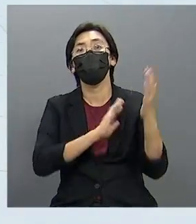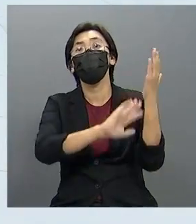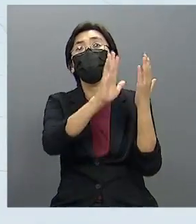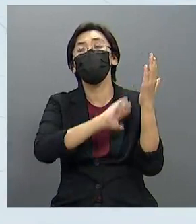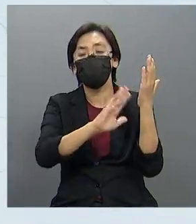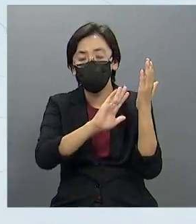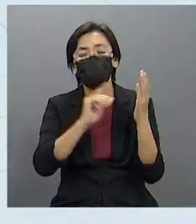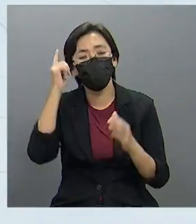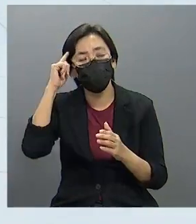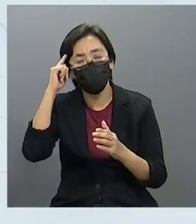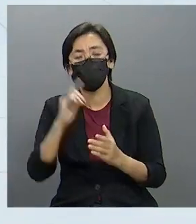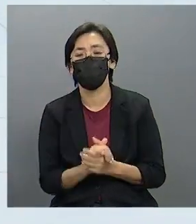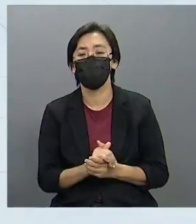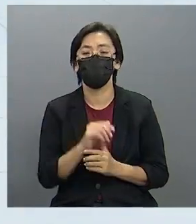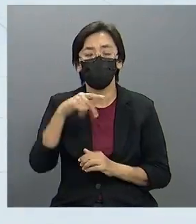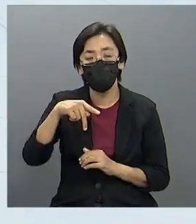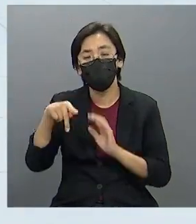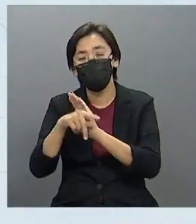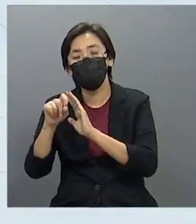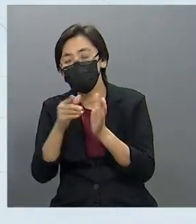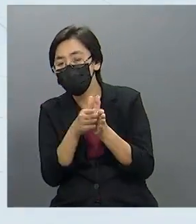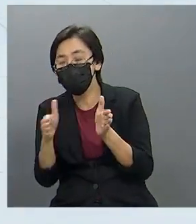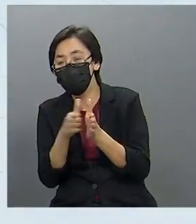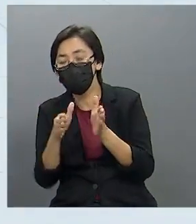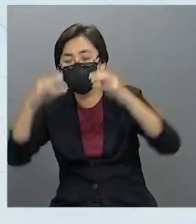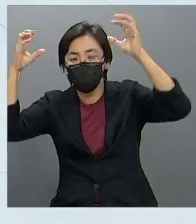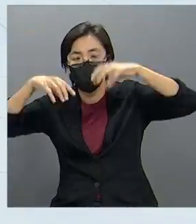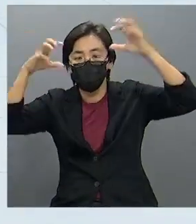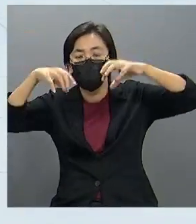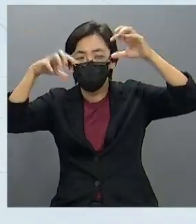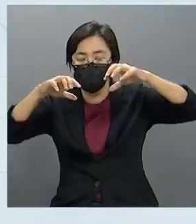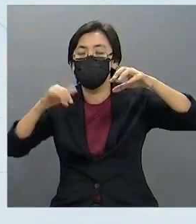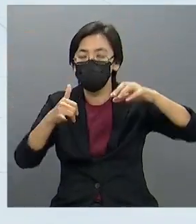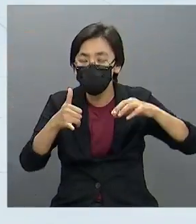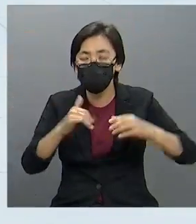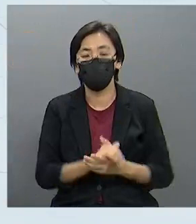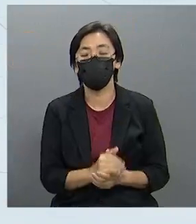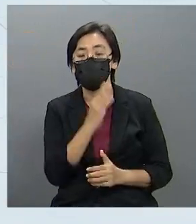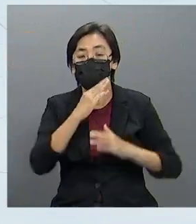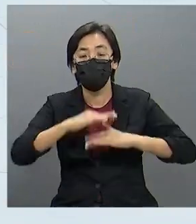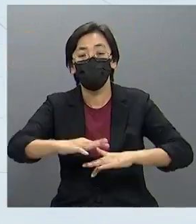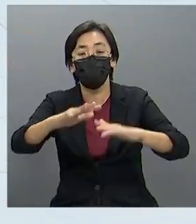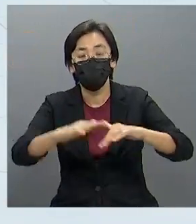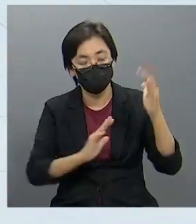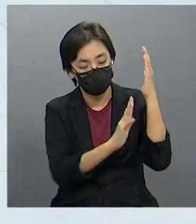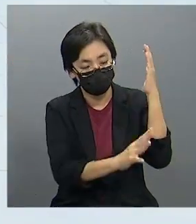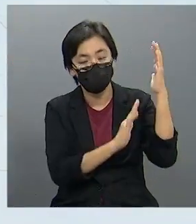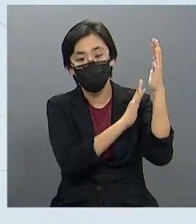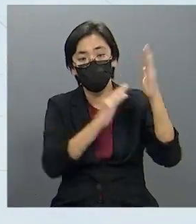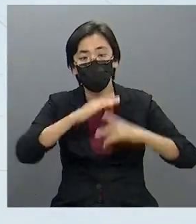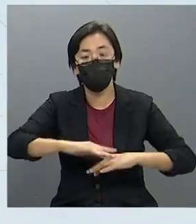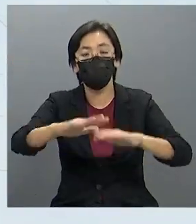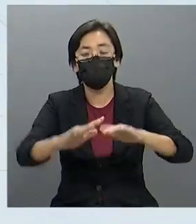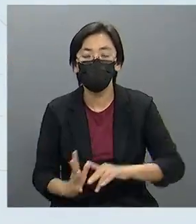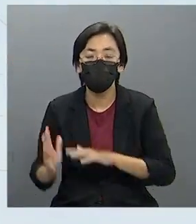ี้จะยงคงมีฝนปกต่อเนื่องและมีฝนปกหนกกขได้บางแ่งแต่สำหรบครึ่นลมทั้งใทะเลอัดามันแลเอาไทย นจะมกำลงอ่อนลง